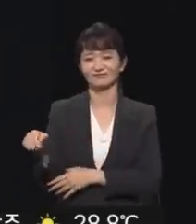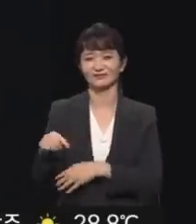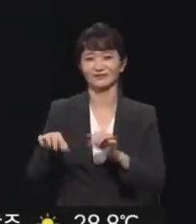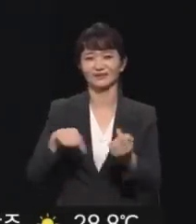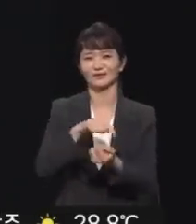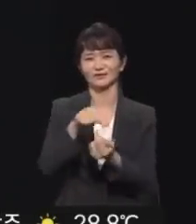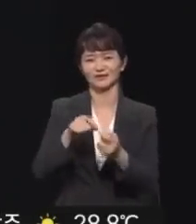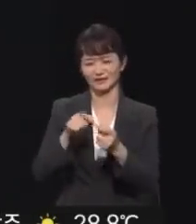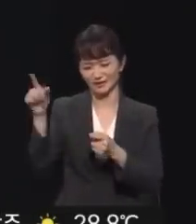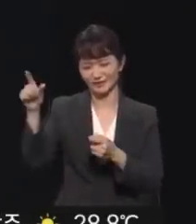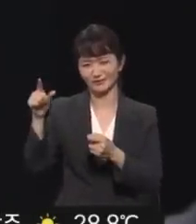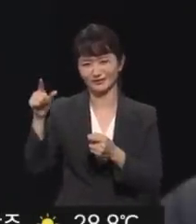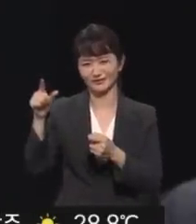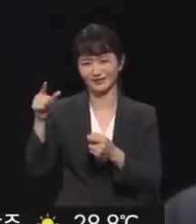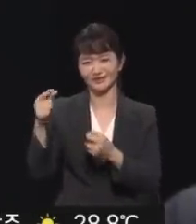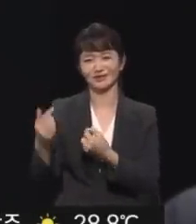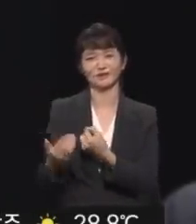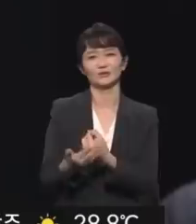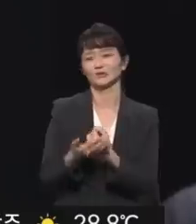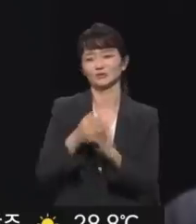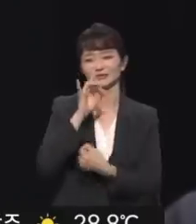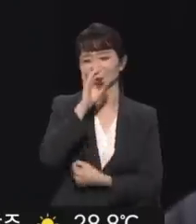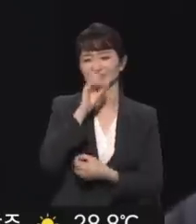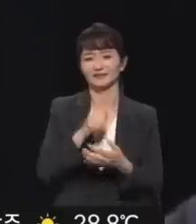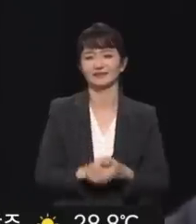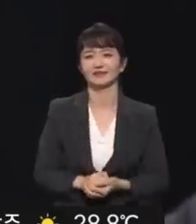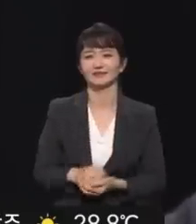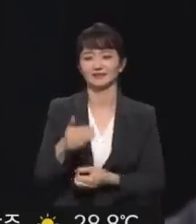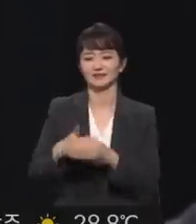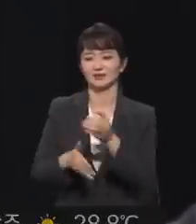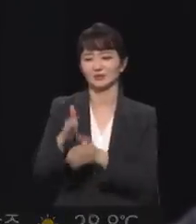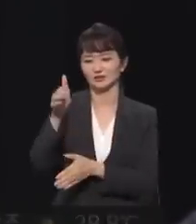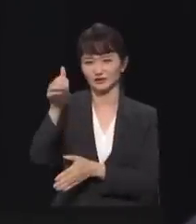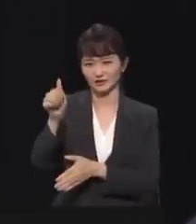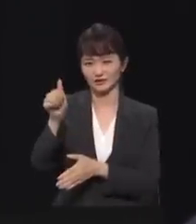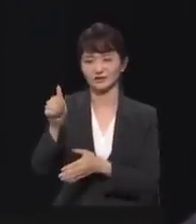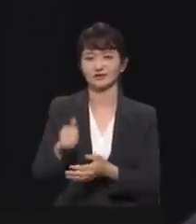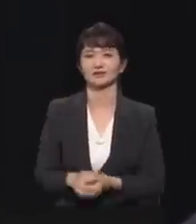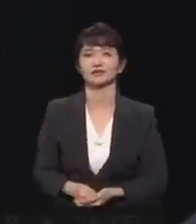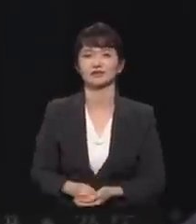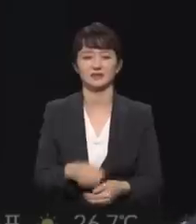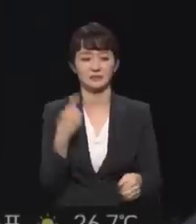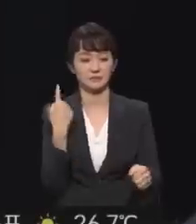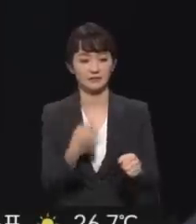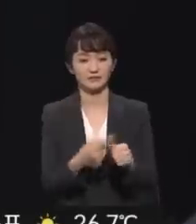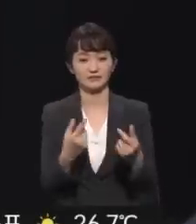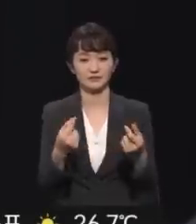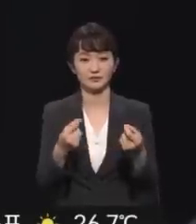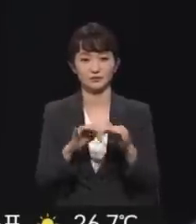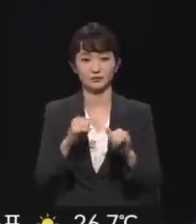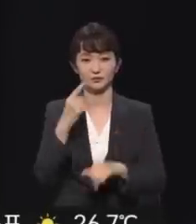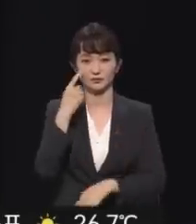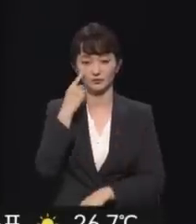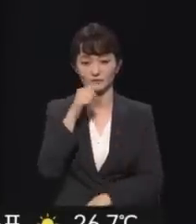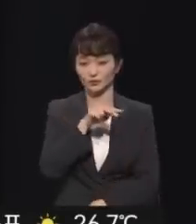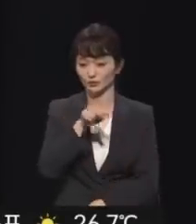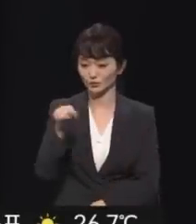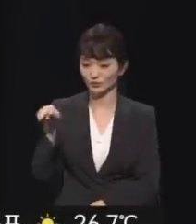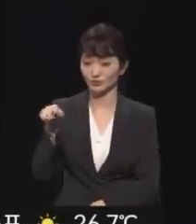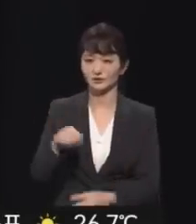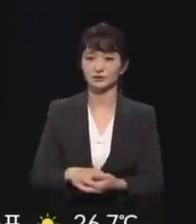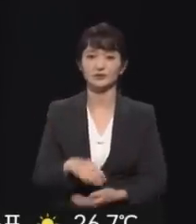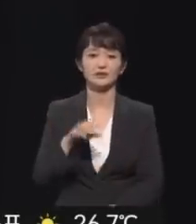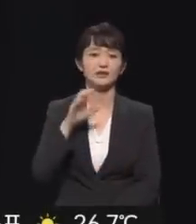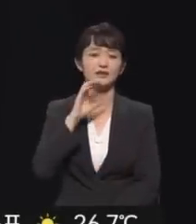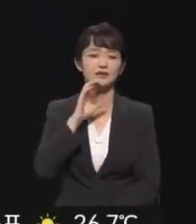없으니까 구매에 홍준표 시장이나 정우택 의원 지적한 대로 또 우리가 국민들이 바라보는 그 시각 때로 이 카페 해산